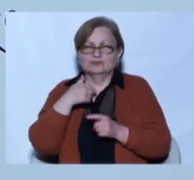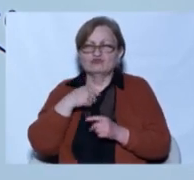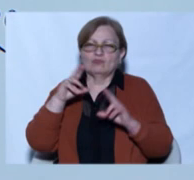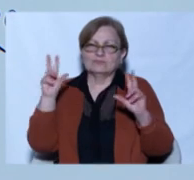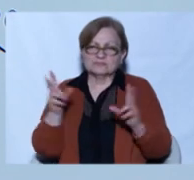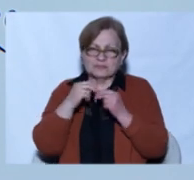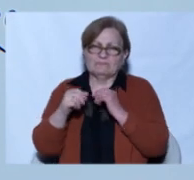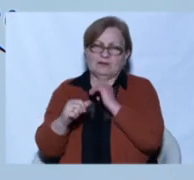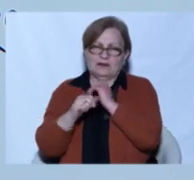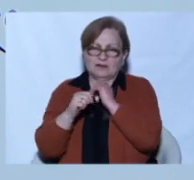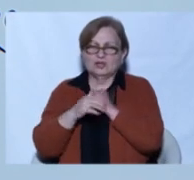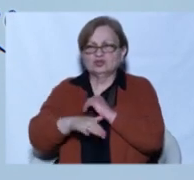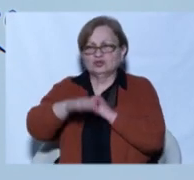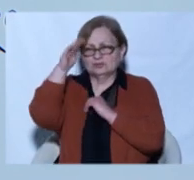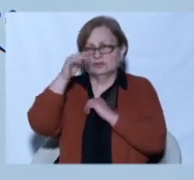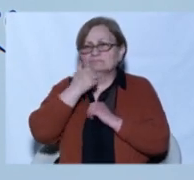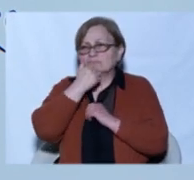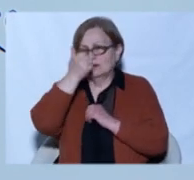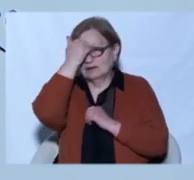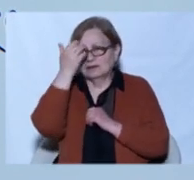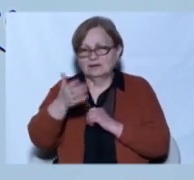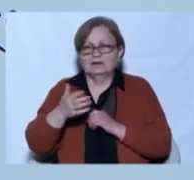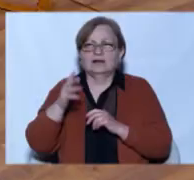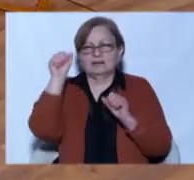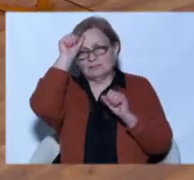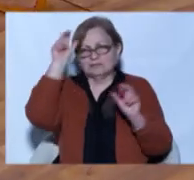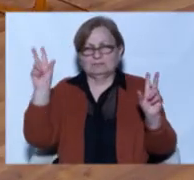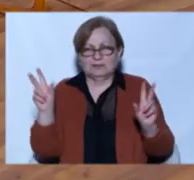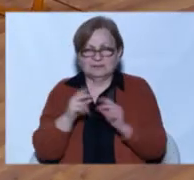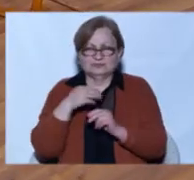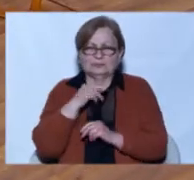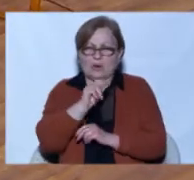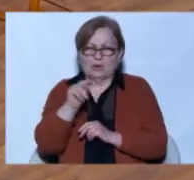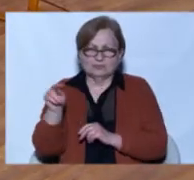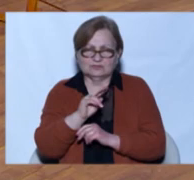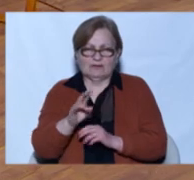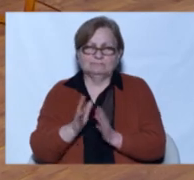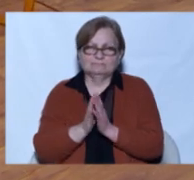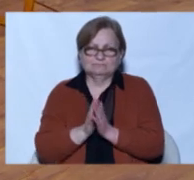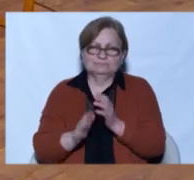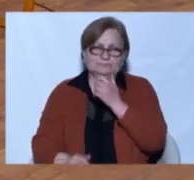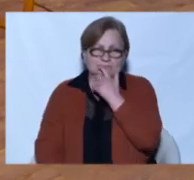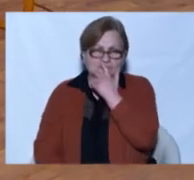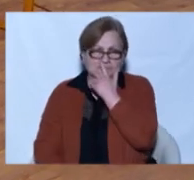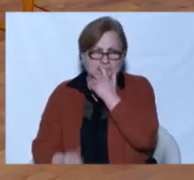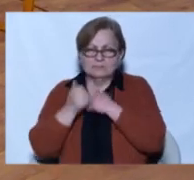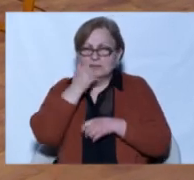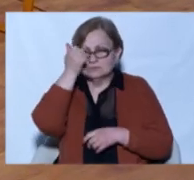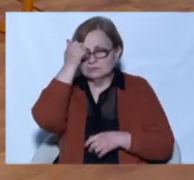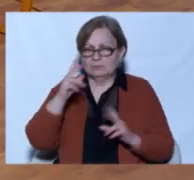მხსნელო, გაიზარდე დიდი ბიჭი, ხიფათისგან დაგიცვას ჩემმა ლოცვამ. მადლობა ჩვენო